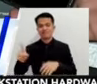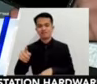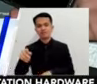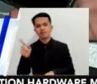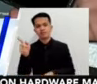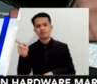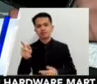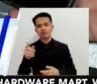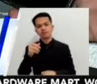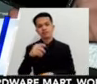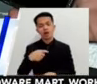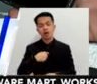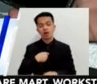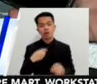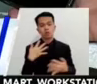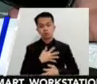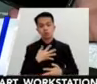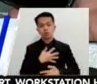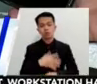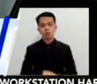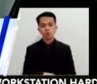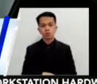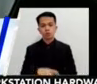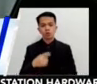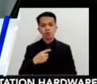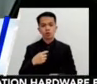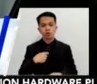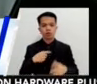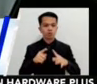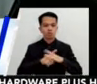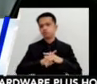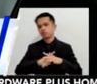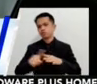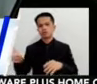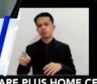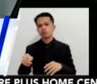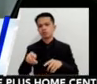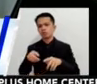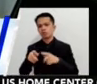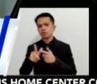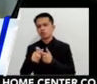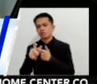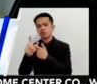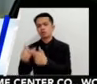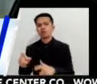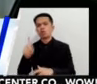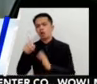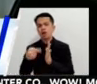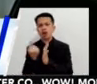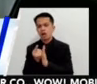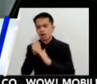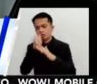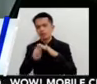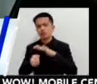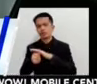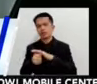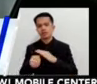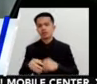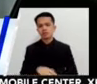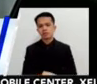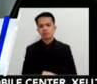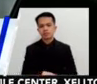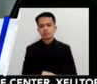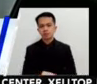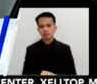sobrang takot ko po nanakbo po ulit ako nagtago po ako ng mga isang oras po tapos tap lumantad po dito ako